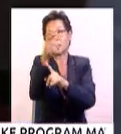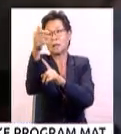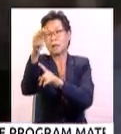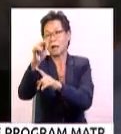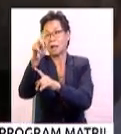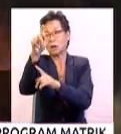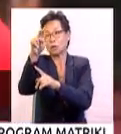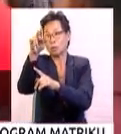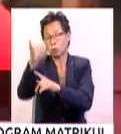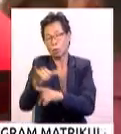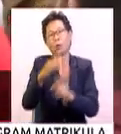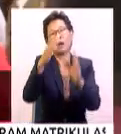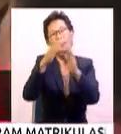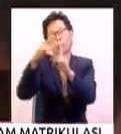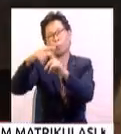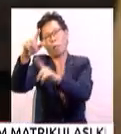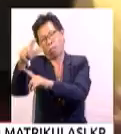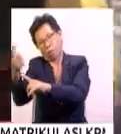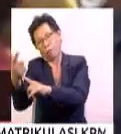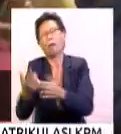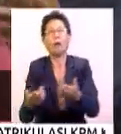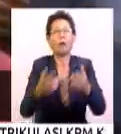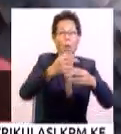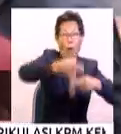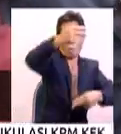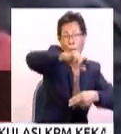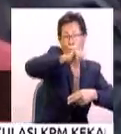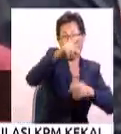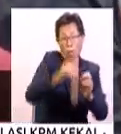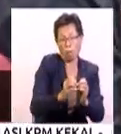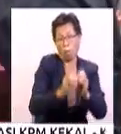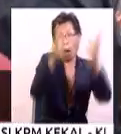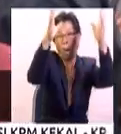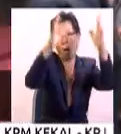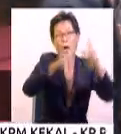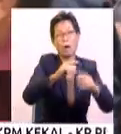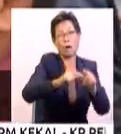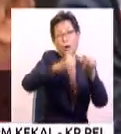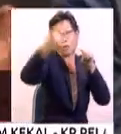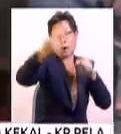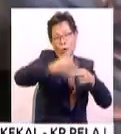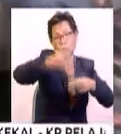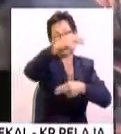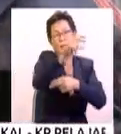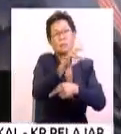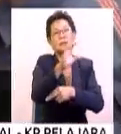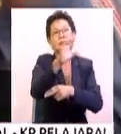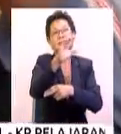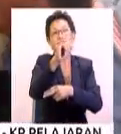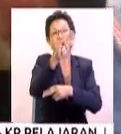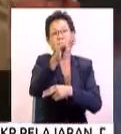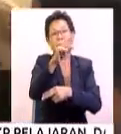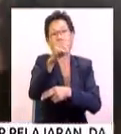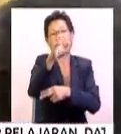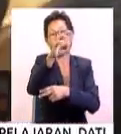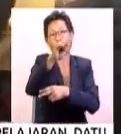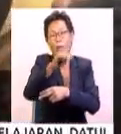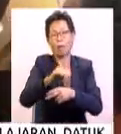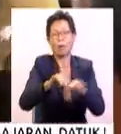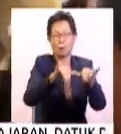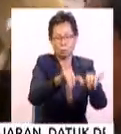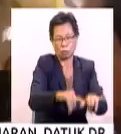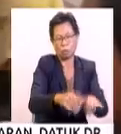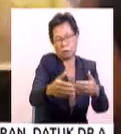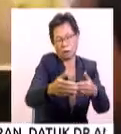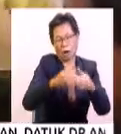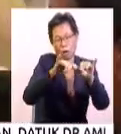St. Sebastian di Negombo. Antara hotel mewah yang dibom ialah Grand Hotel Cinnamon, terletak berhampiran kediaman rasmi Perdana